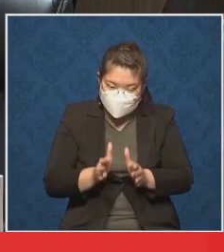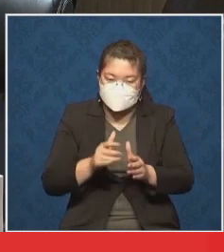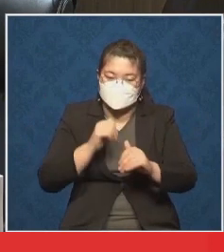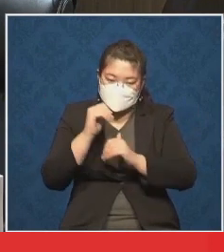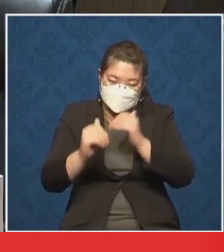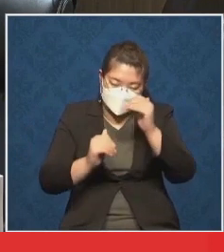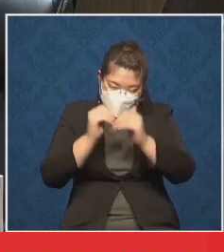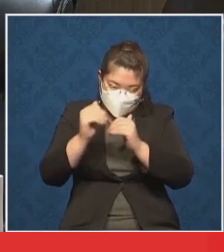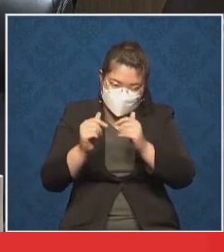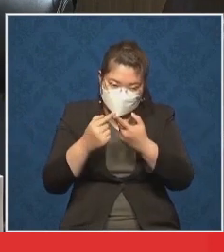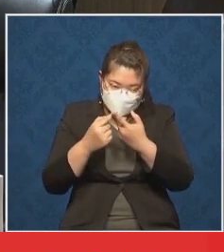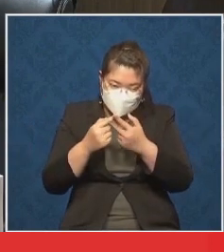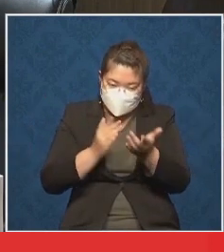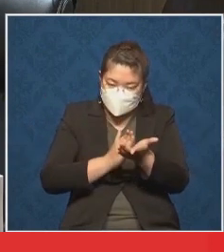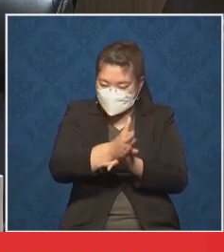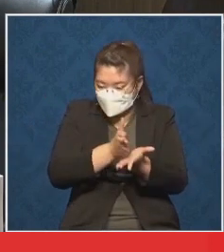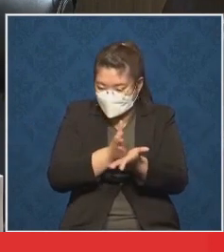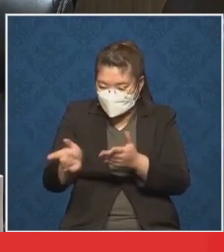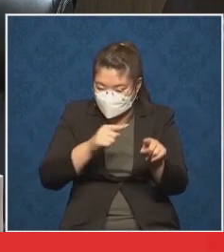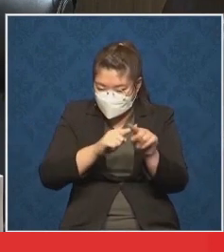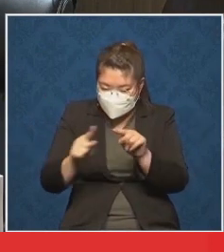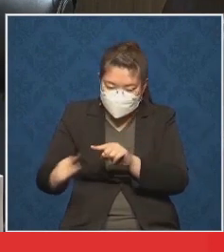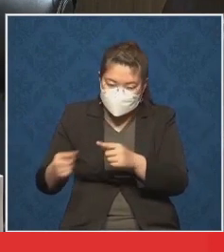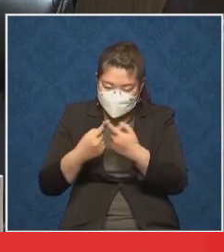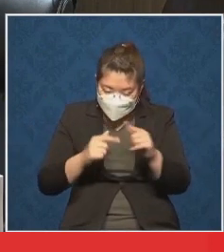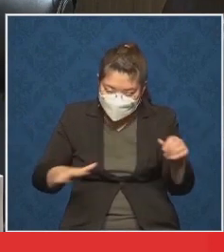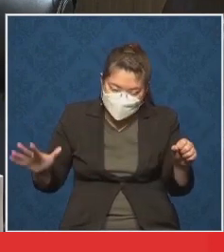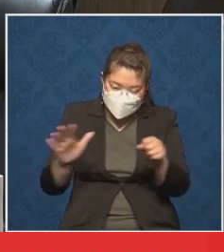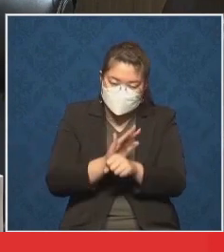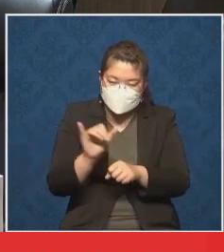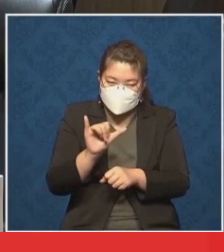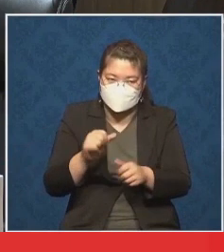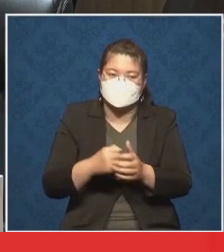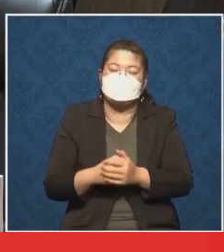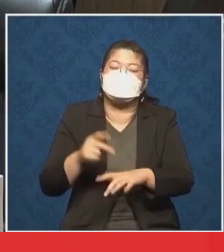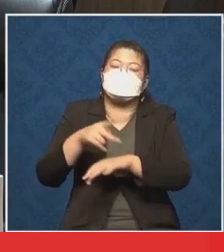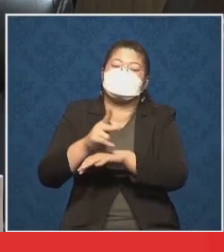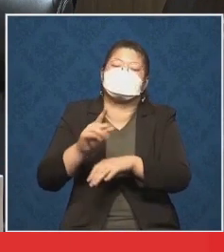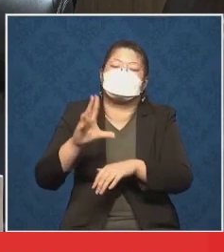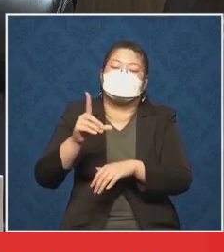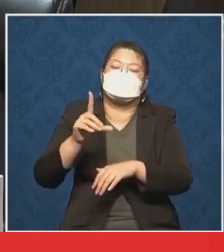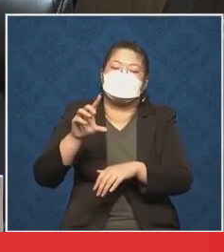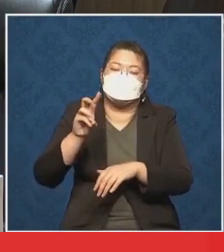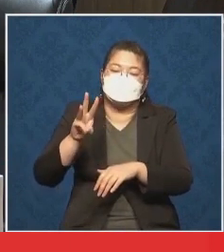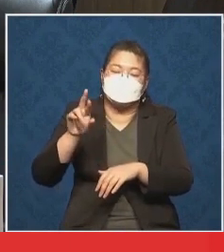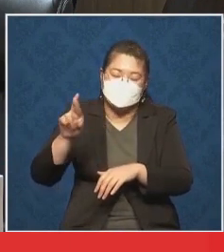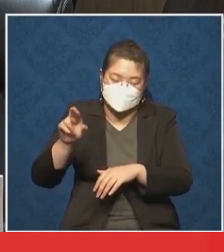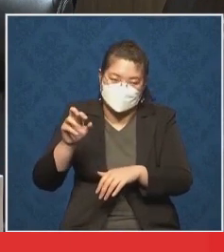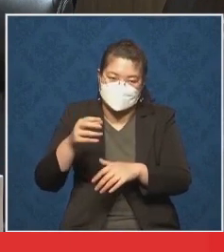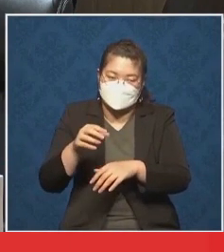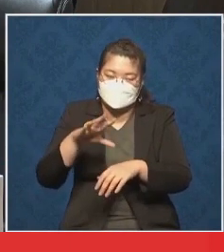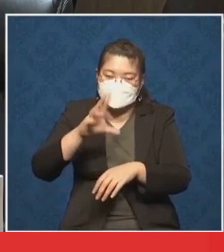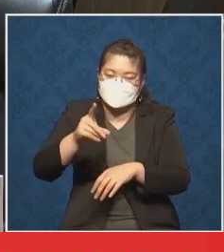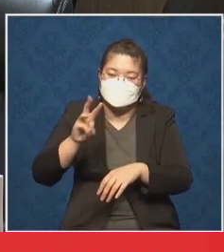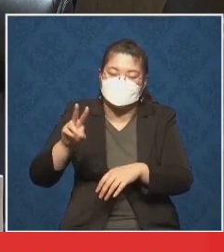แต่ว่ายังไม่ครอบคลุมนะครับท่านประธานชวนขออนุญาตเอ่ยนามท่านนะครับวันนี้สสเนี่ยโ